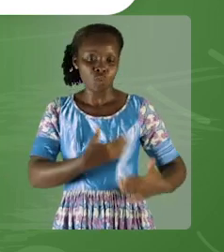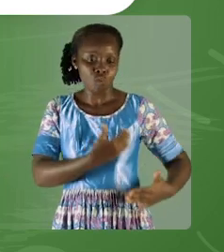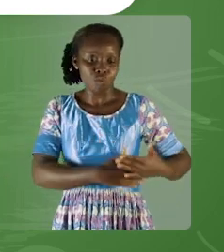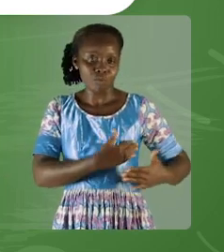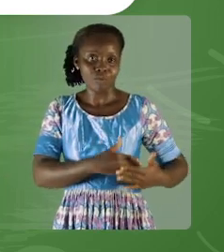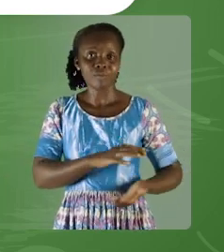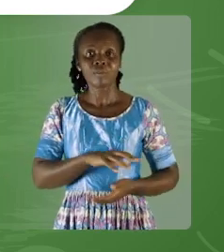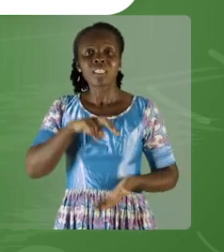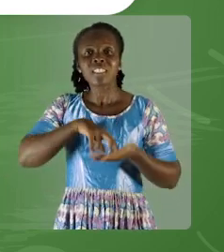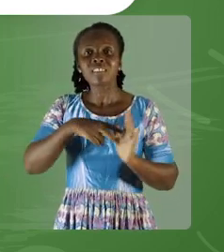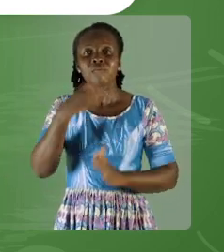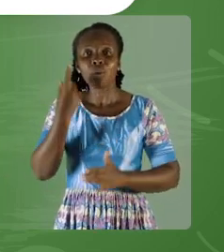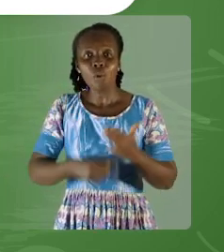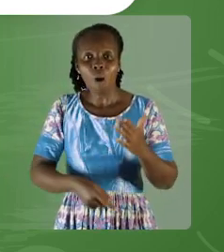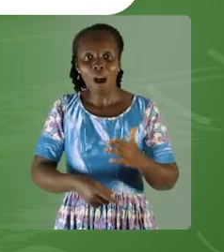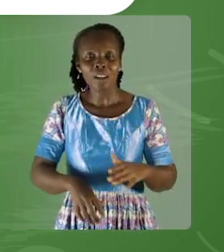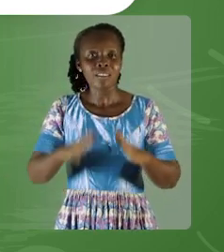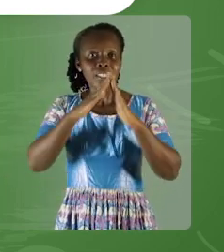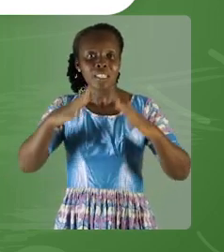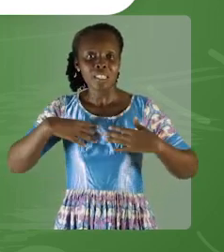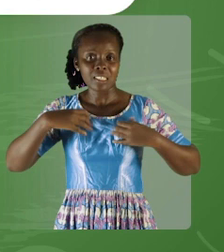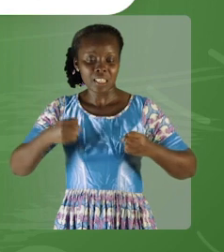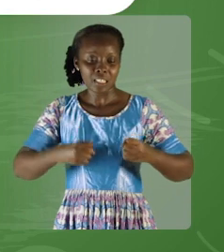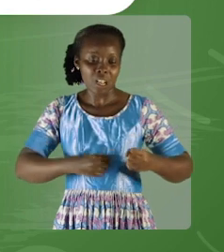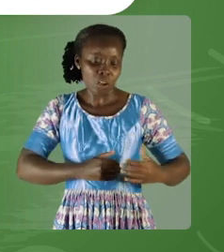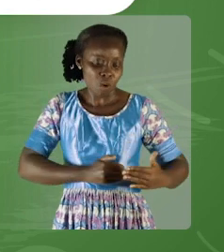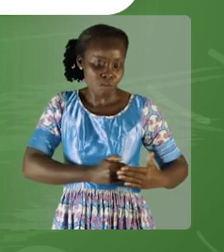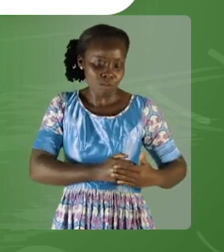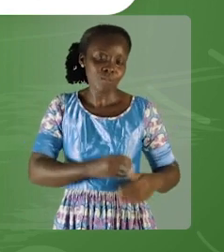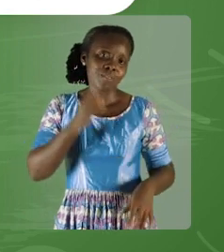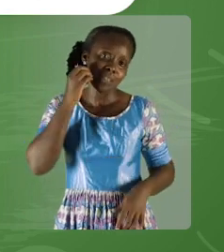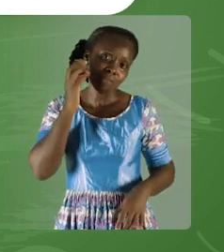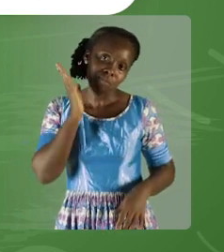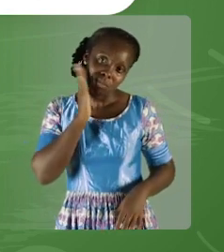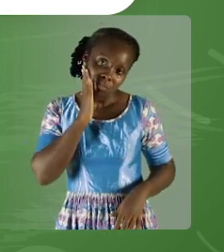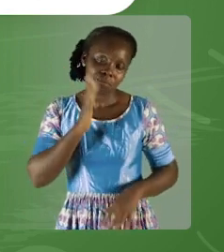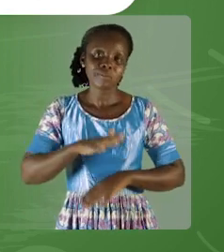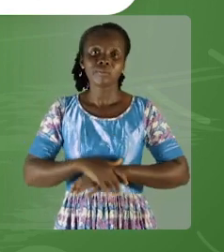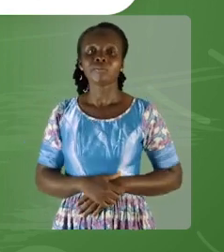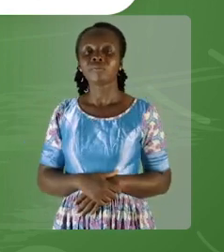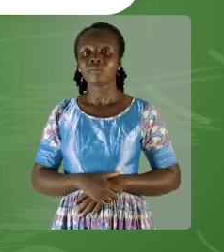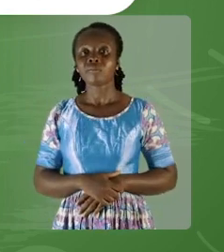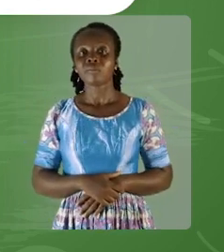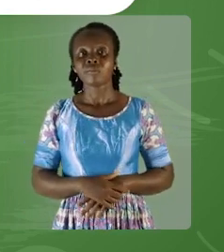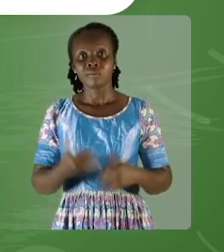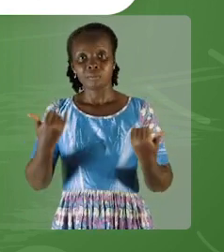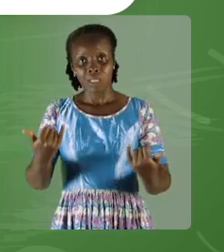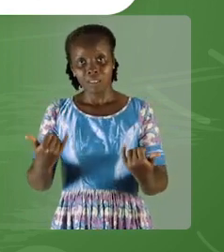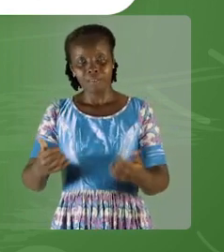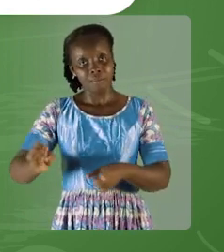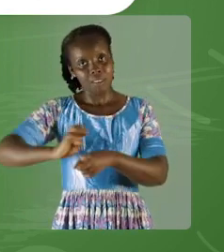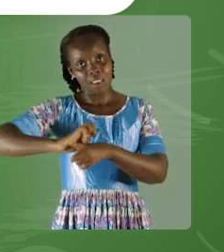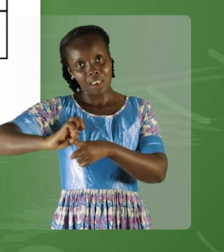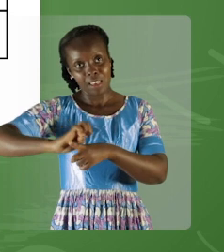sanitaire de proximité, c'est-à-dire qui est proche de notre lieu d'habitation. Nous allons faire